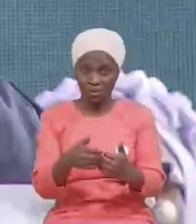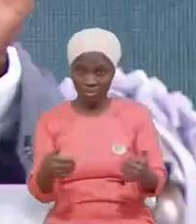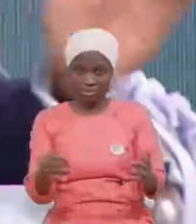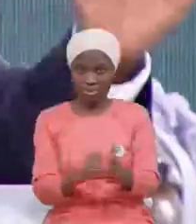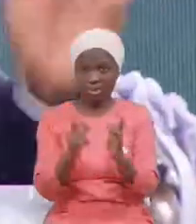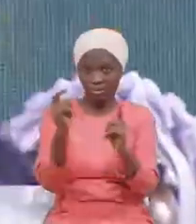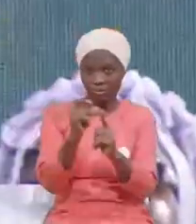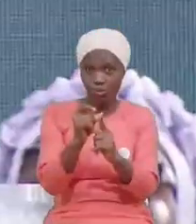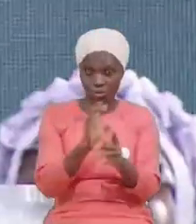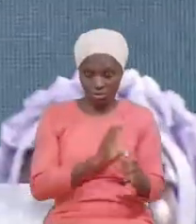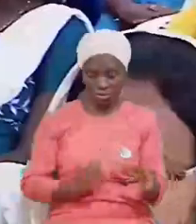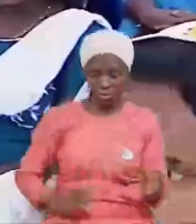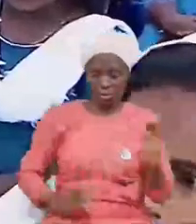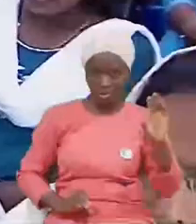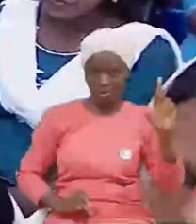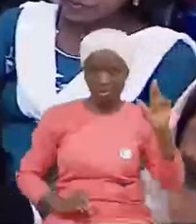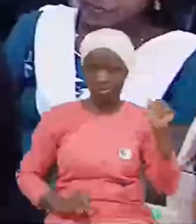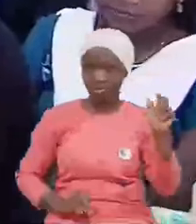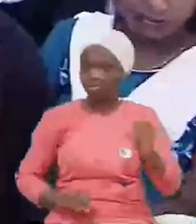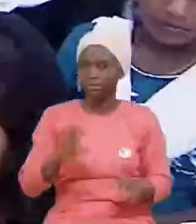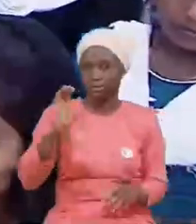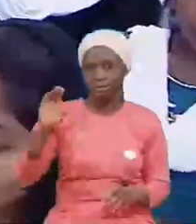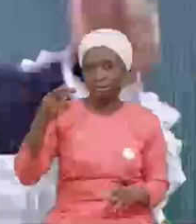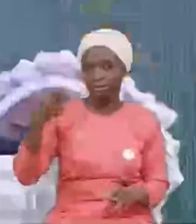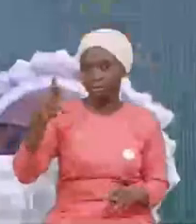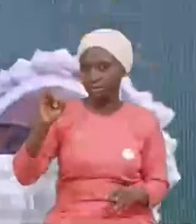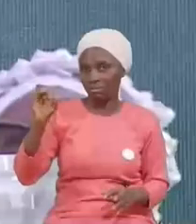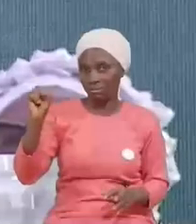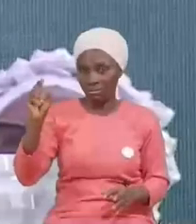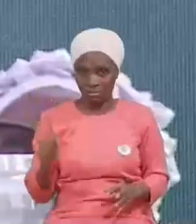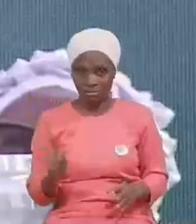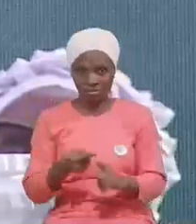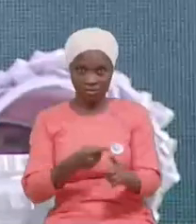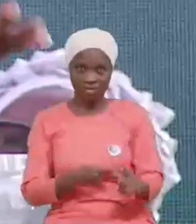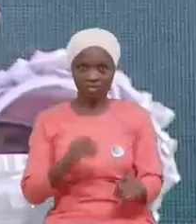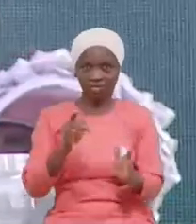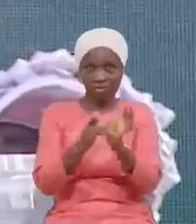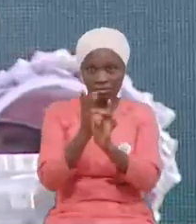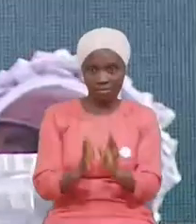Quand vous séparez ce mot Christ de chrétien,